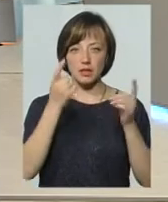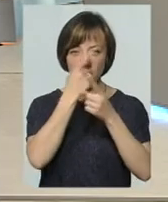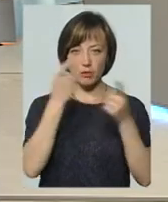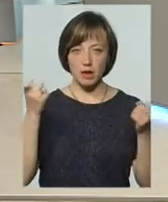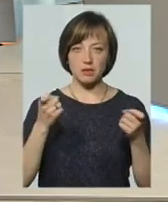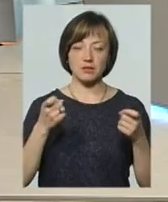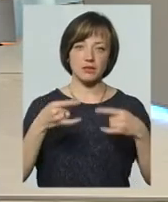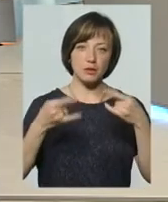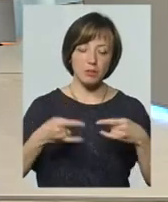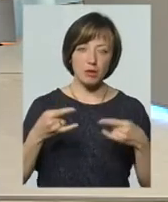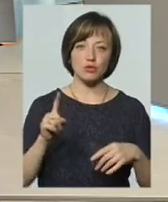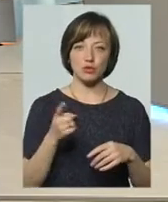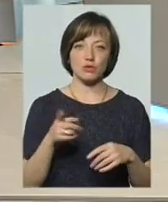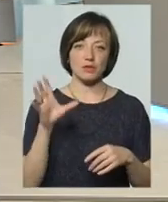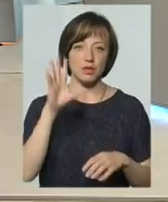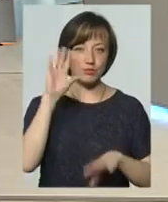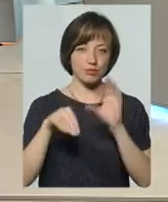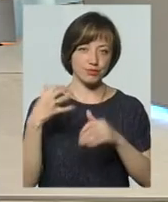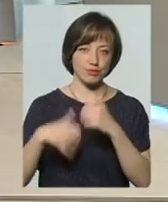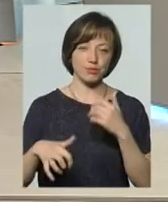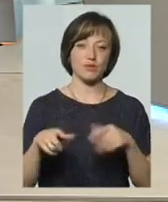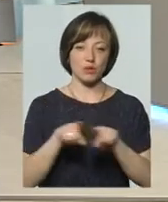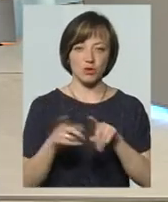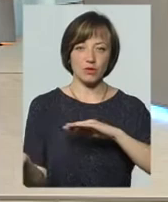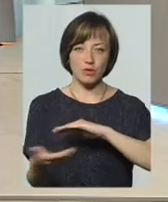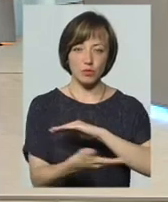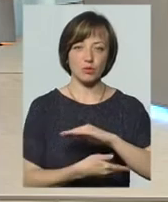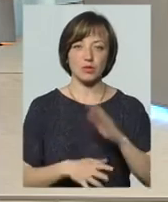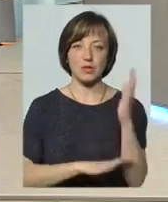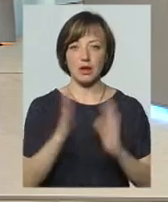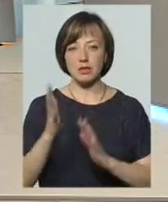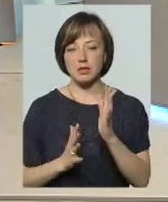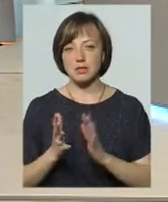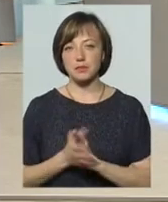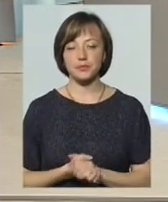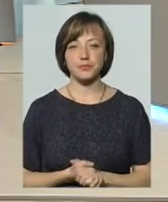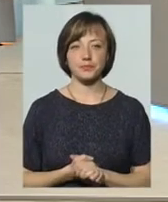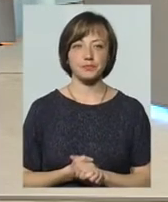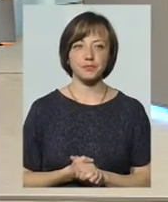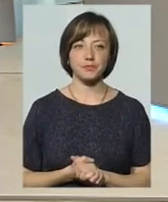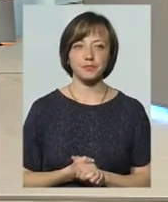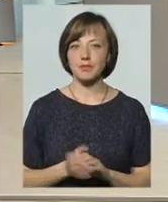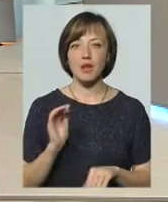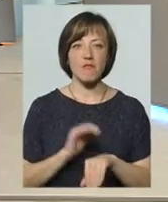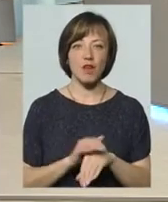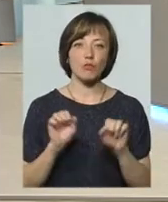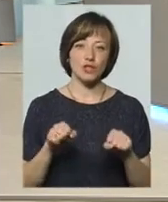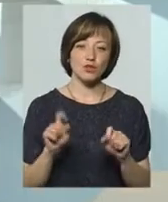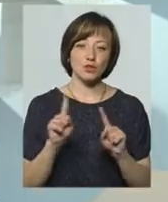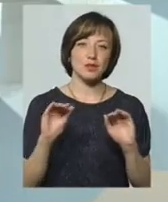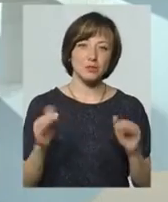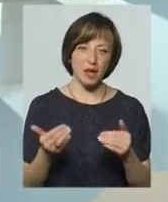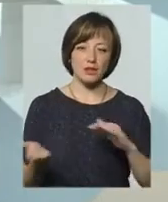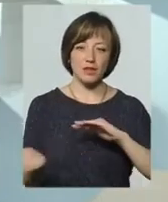в ЗМІ про те, що це все ігнорується. Ми бачимо варіанти, як можна уникати ці речі. І по факту, можливо, щось і зменшилося в